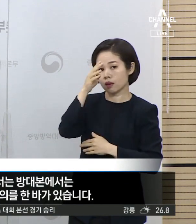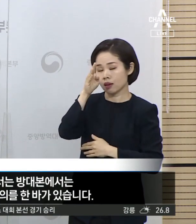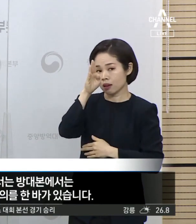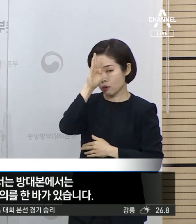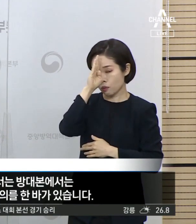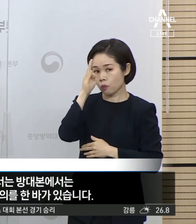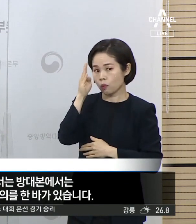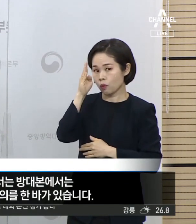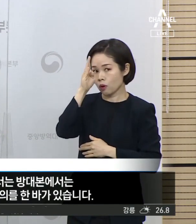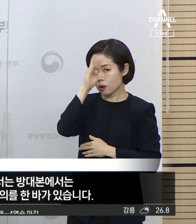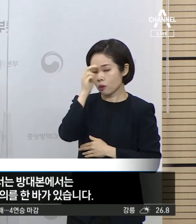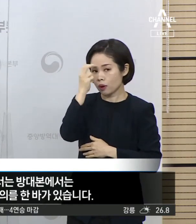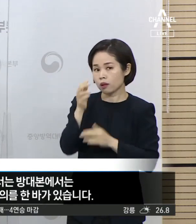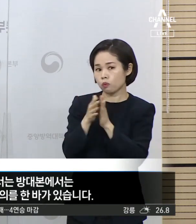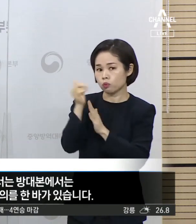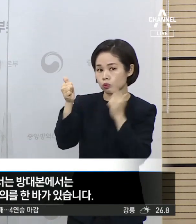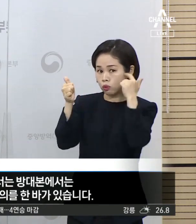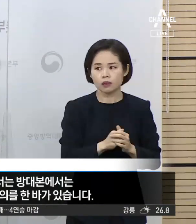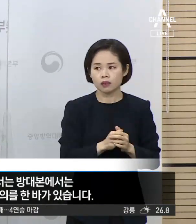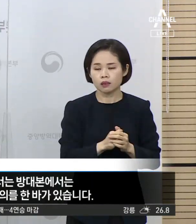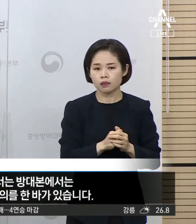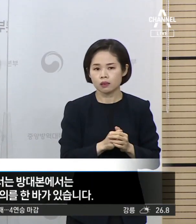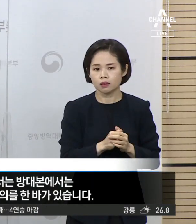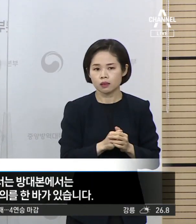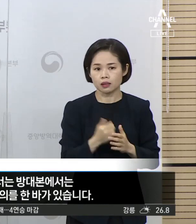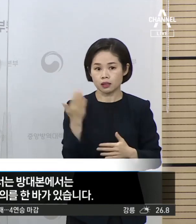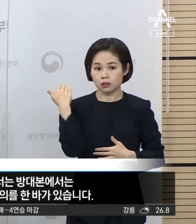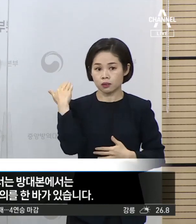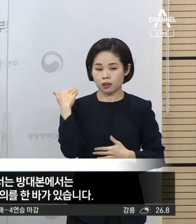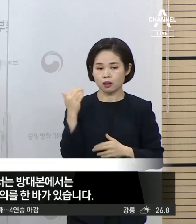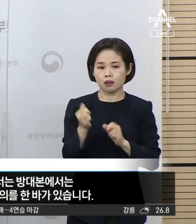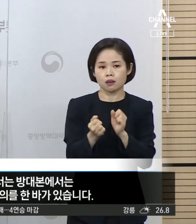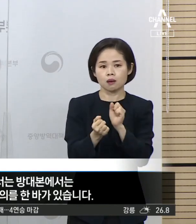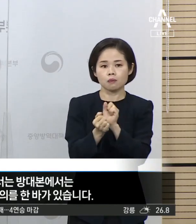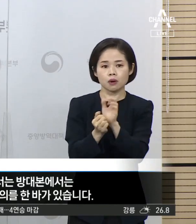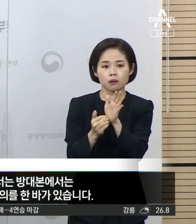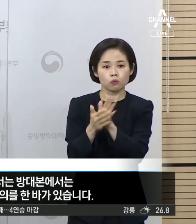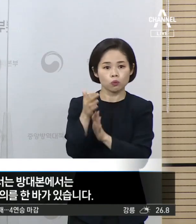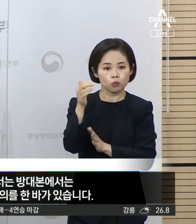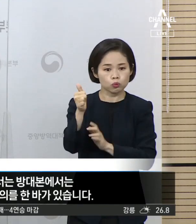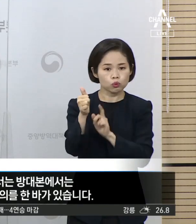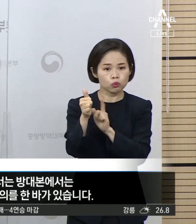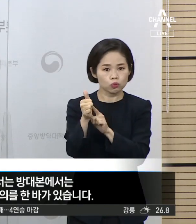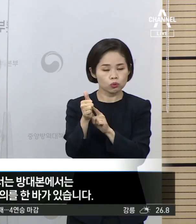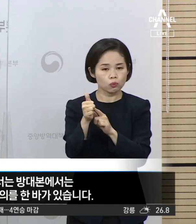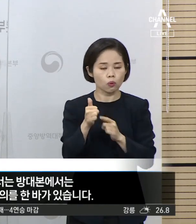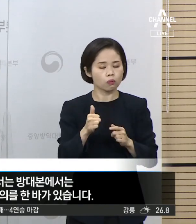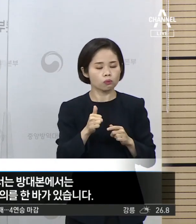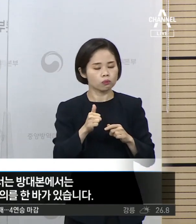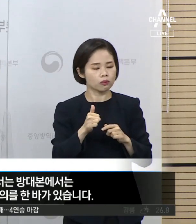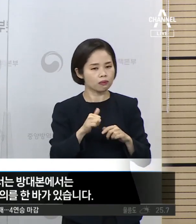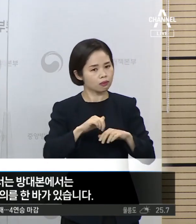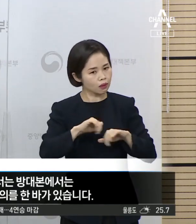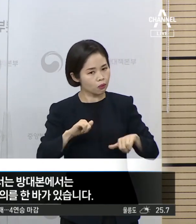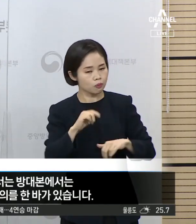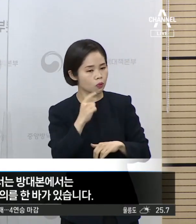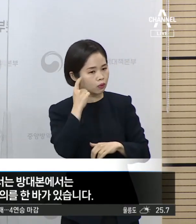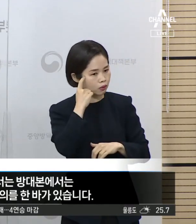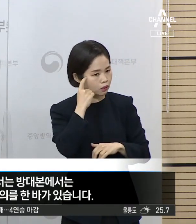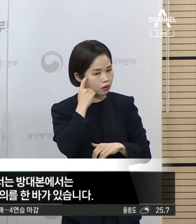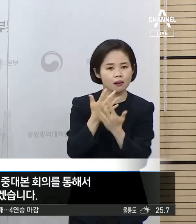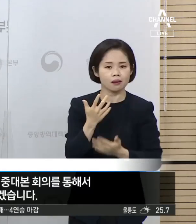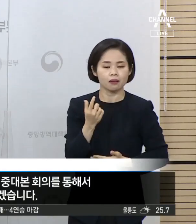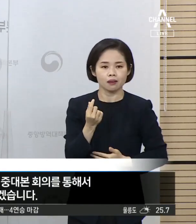8월 17일 임시 공휴일 지정과 관련해서는 방대본에서는 별도의 검토 의견을 제시하지 않고 동의를 한